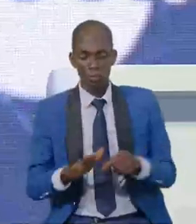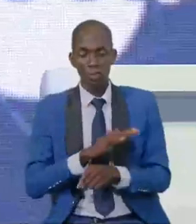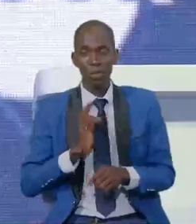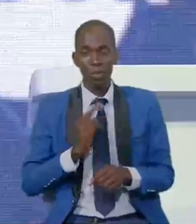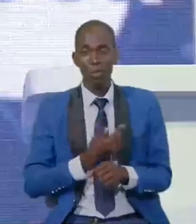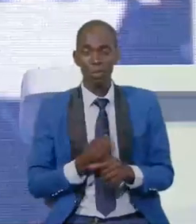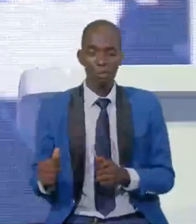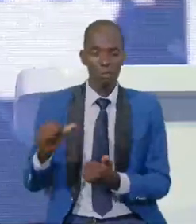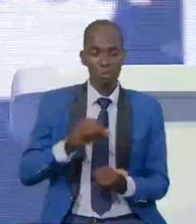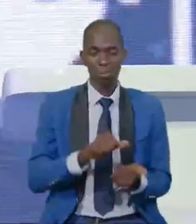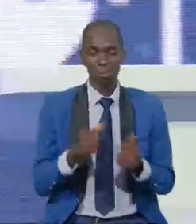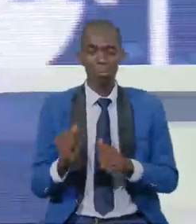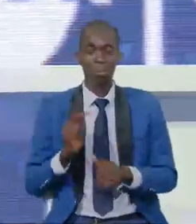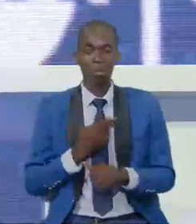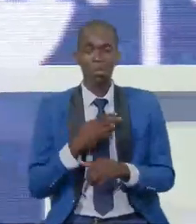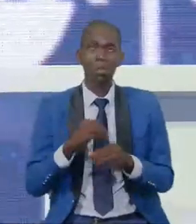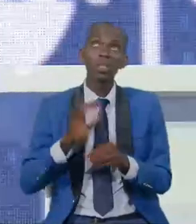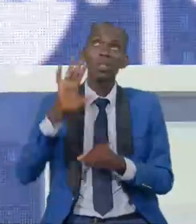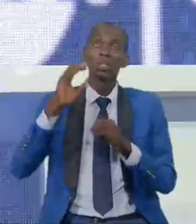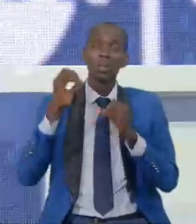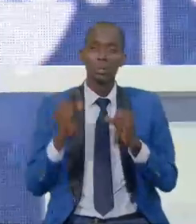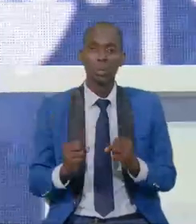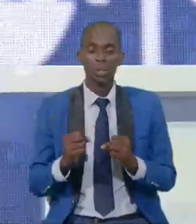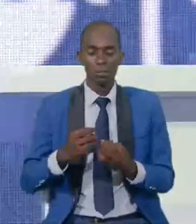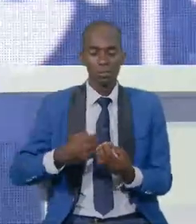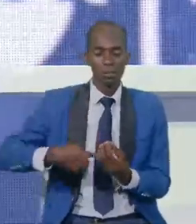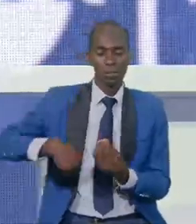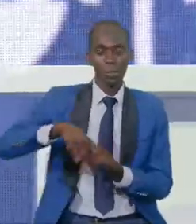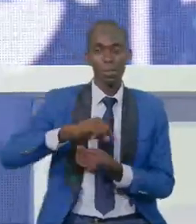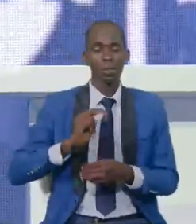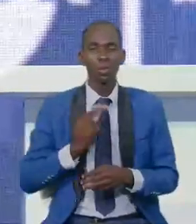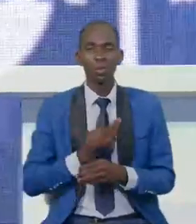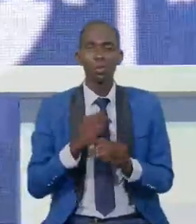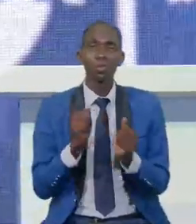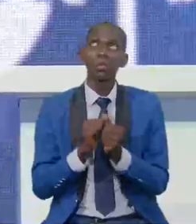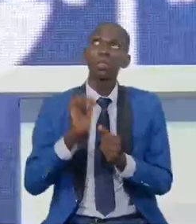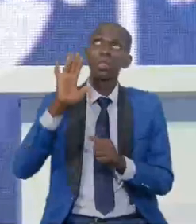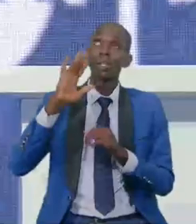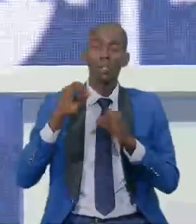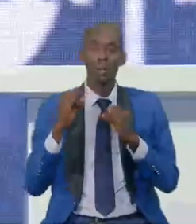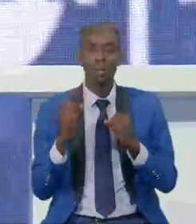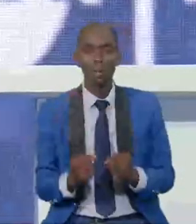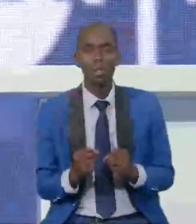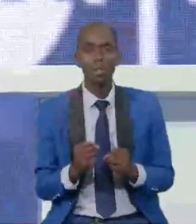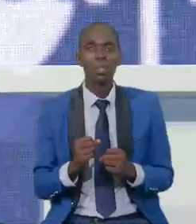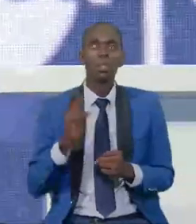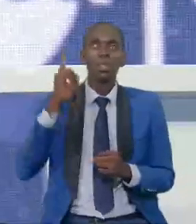et nous immerge dans sa puissance. Il nous enveloppe de sa puissance.